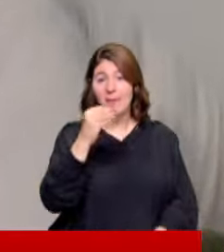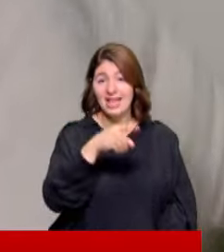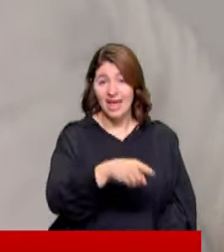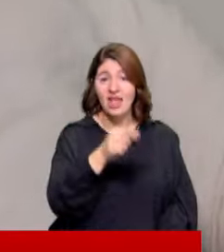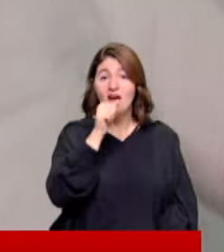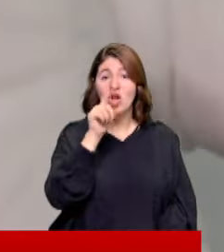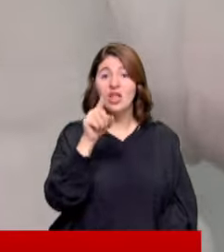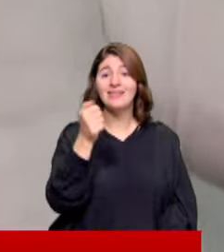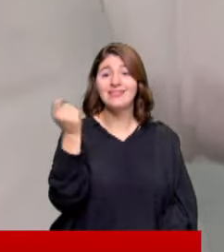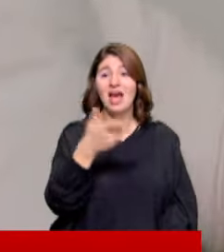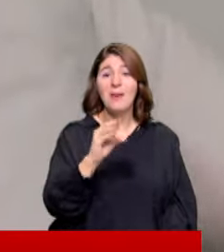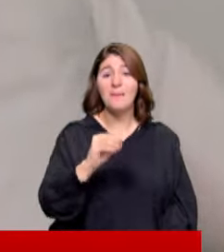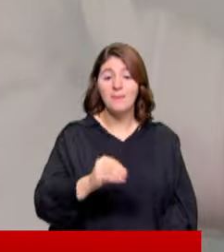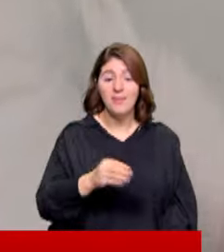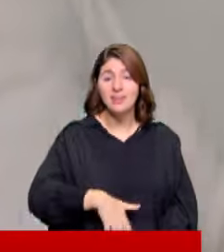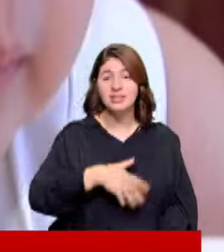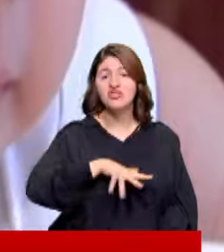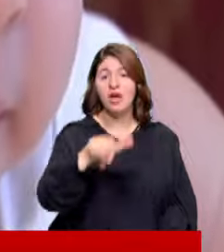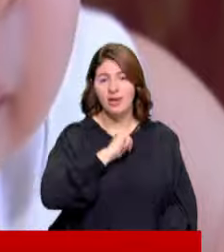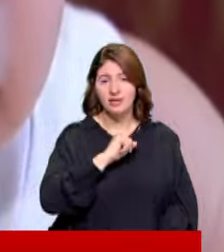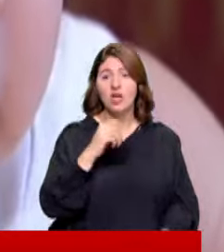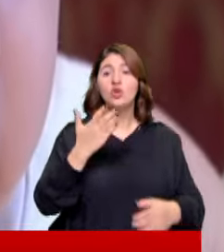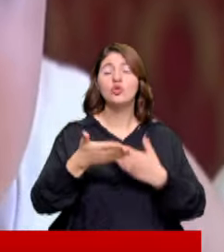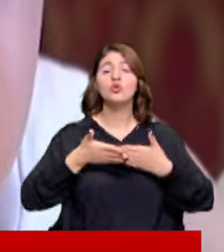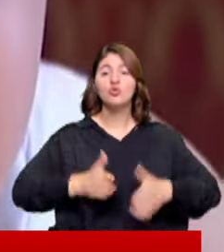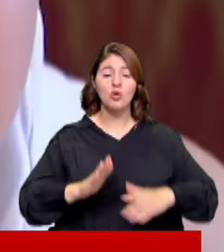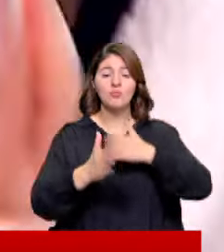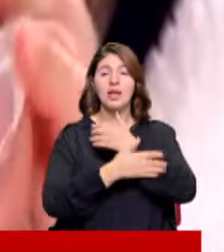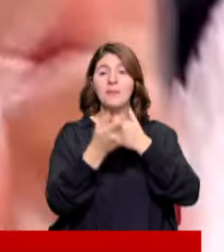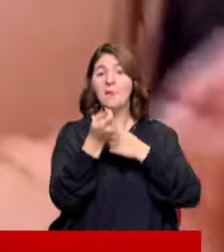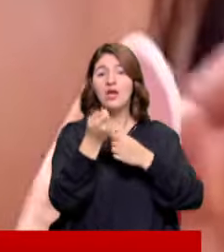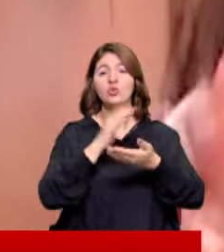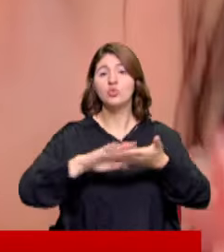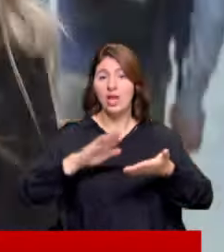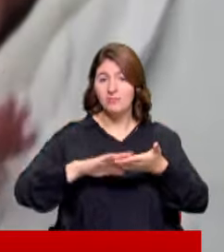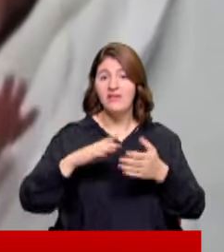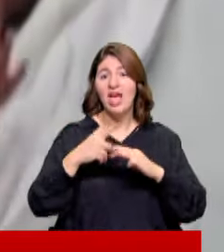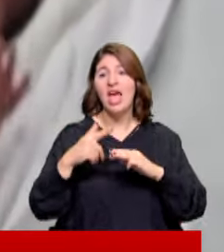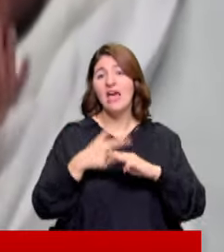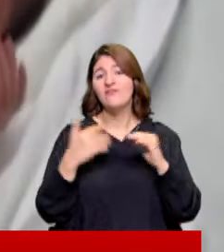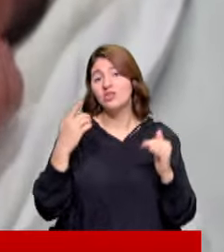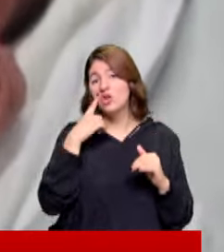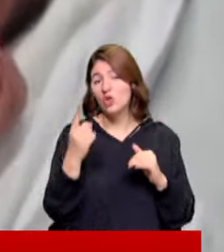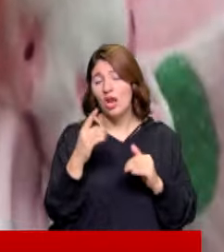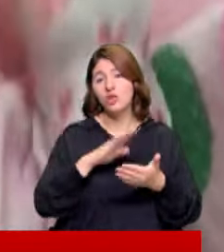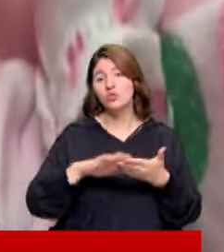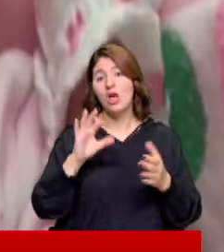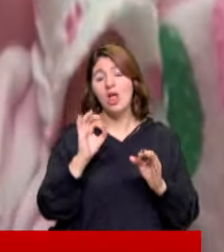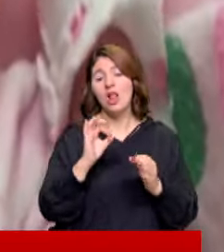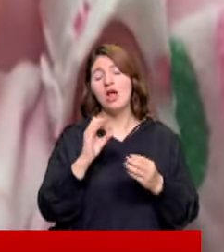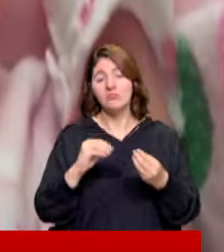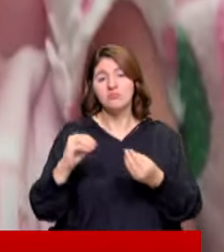bebeklerin 616 adet bezini çaldı. Doğum yardımı miktarlarını güncellemeli ve enflasyon oranına göre düzenli